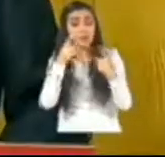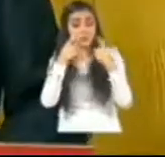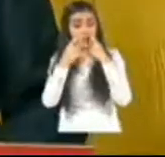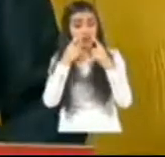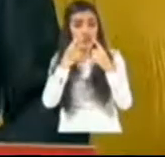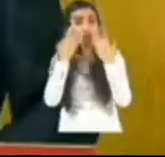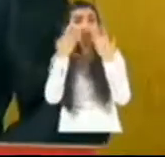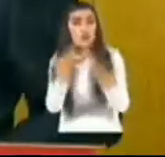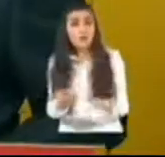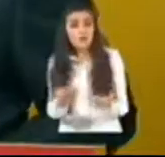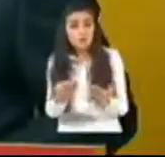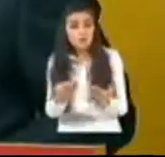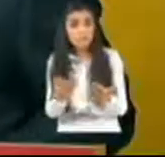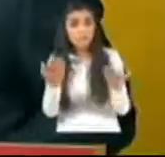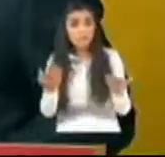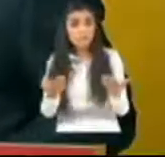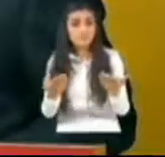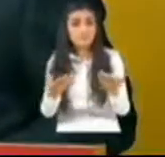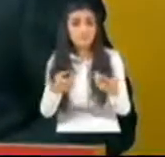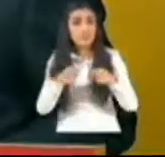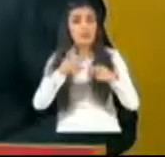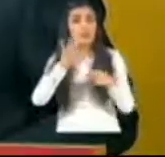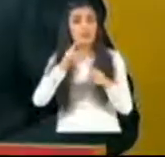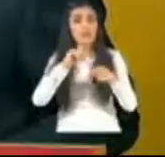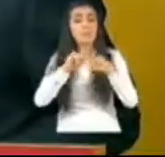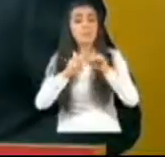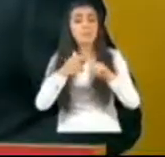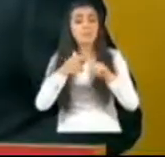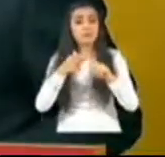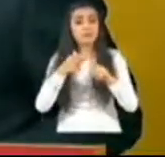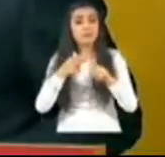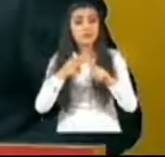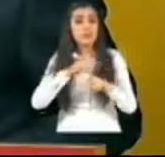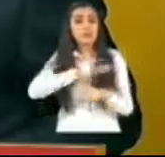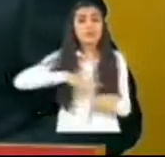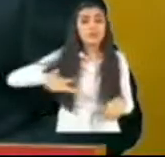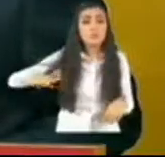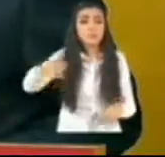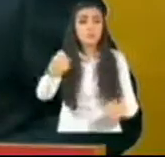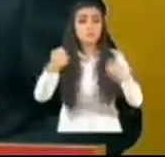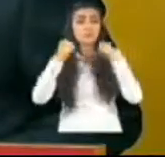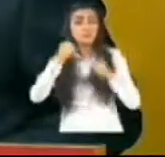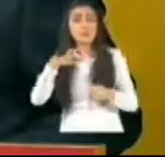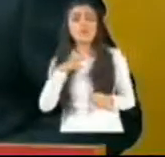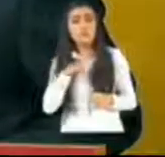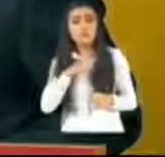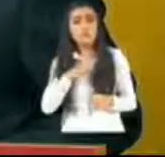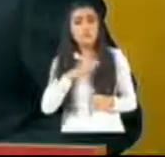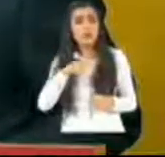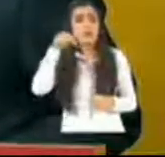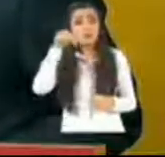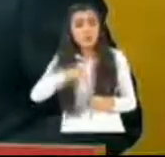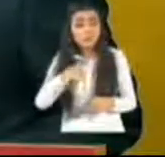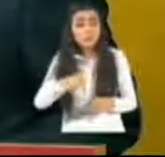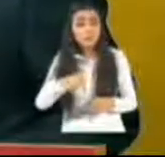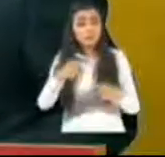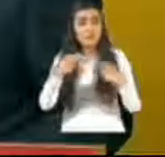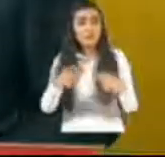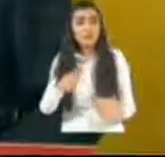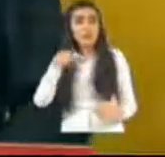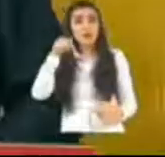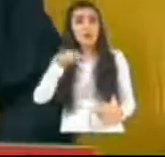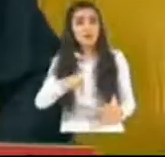görüşülüp kabul edilmesi hususunda Milliyetçi Hareket Partisi bütün gücüyle vardır, buradadır.